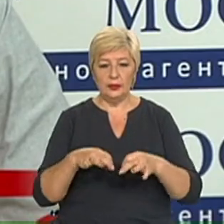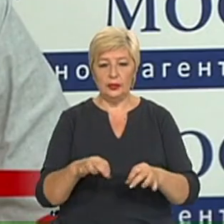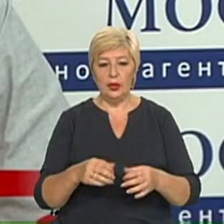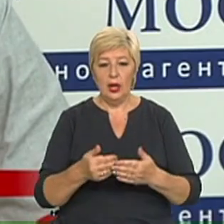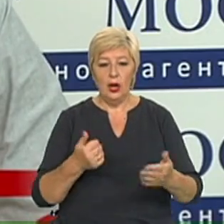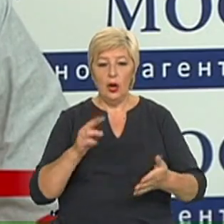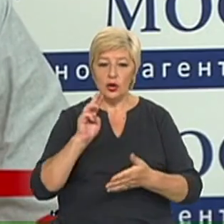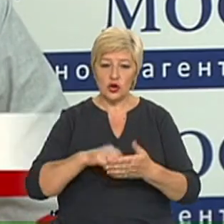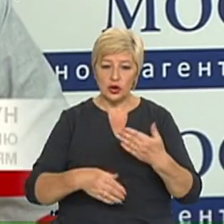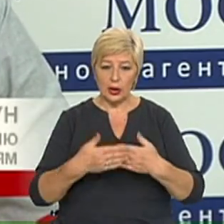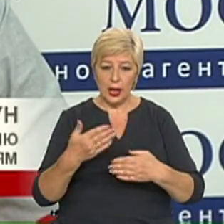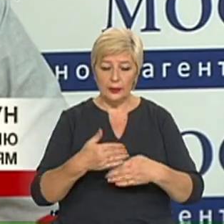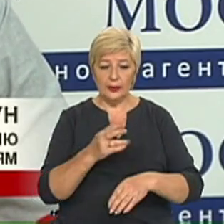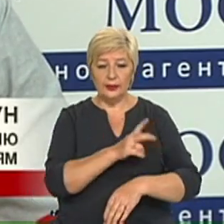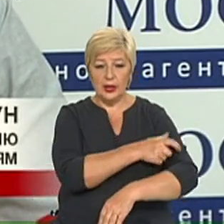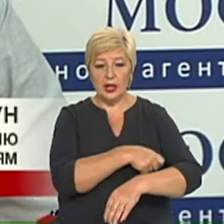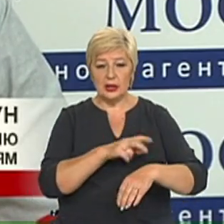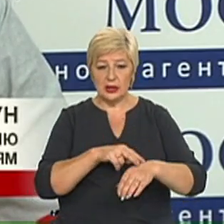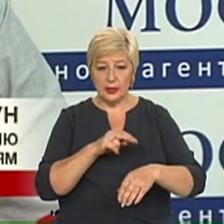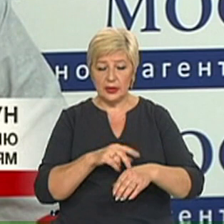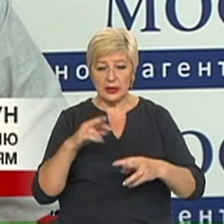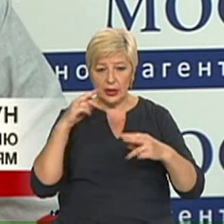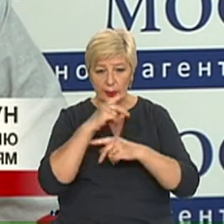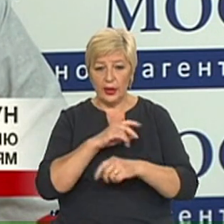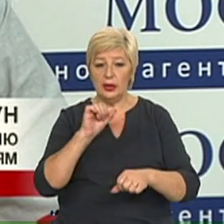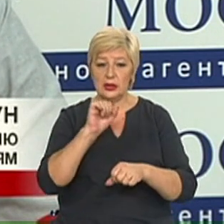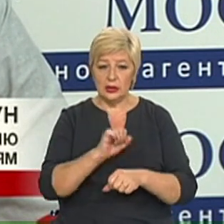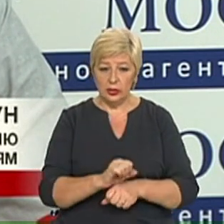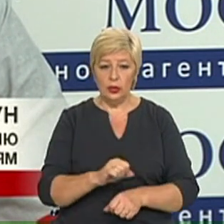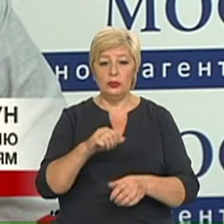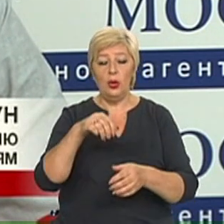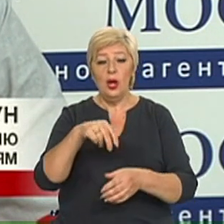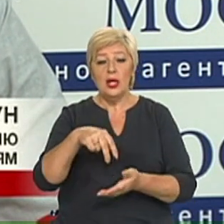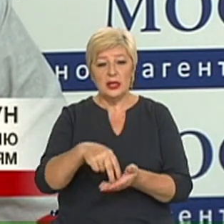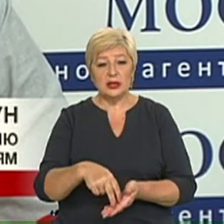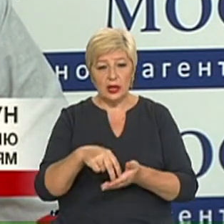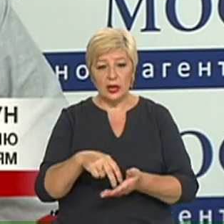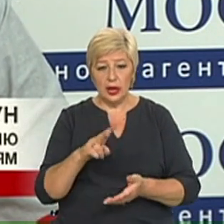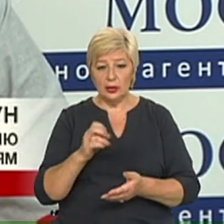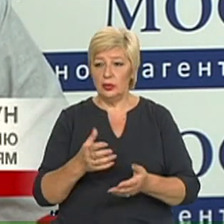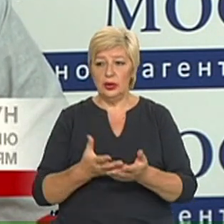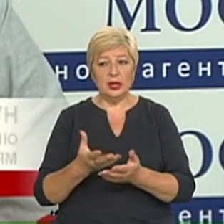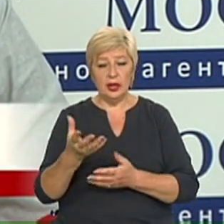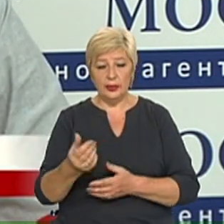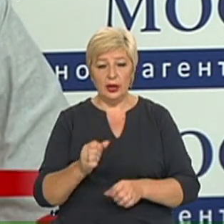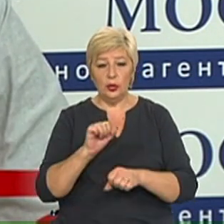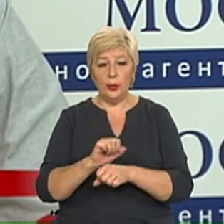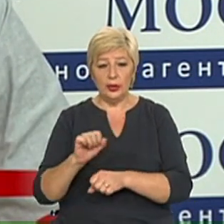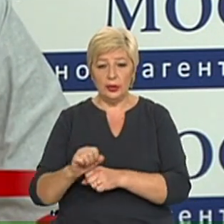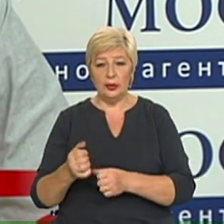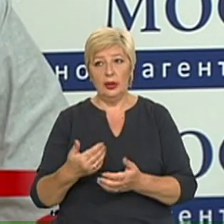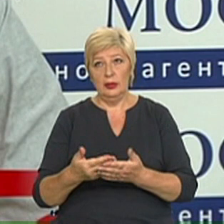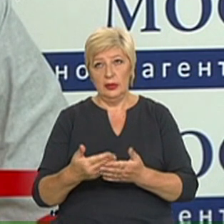От штрафов инспекции за неправильную остановку, стоянку и за штрафы за неоплату парковки поступило порядка